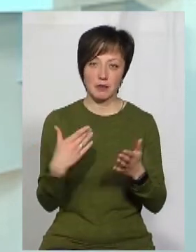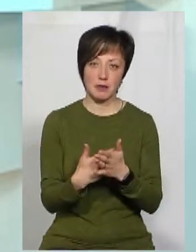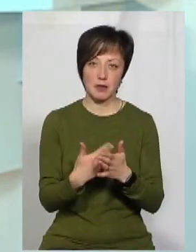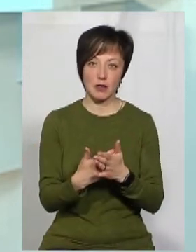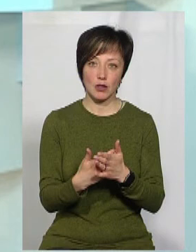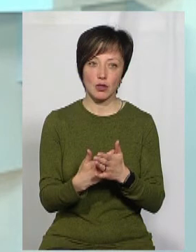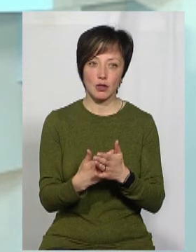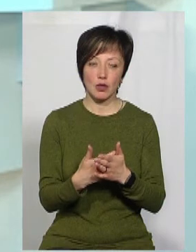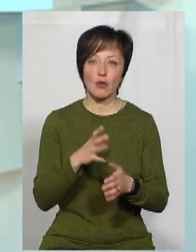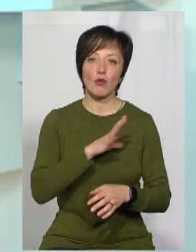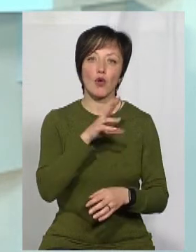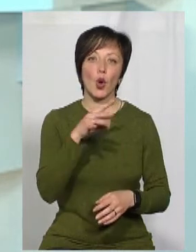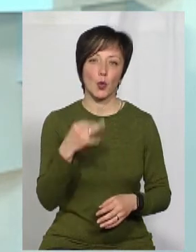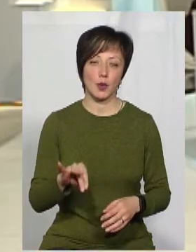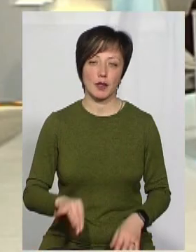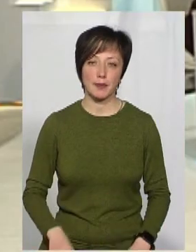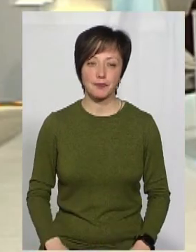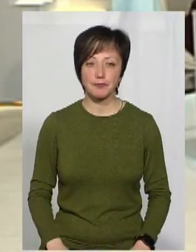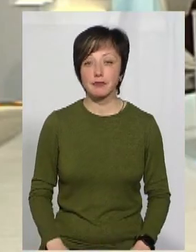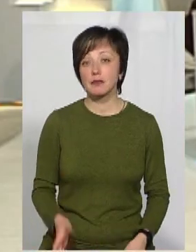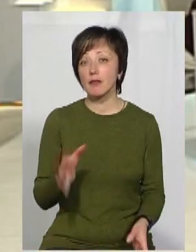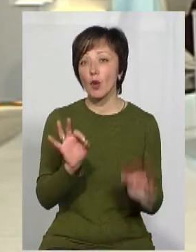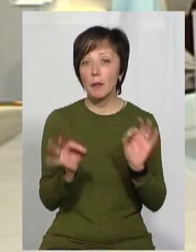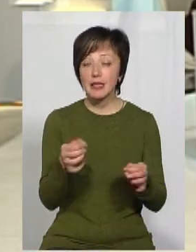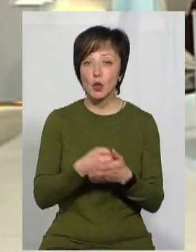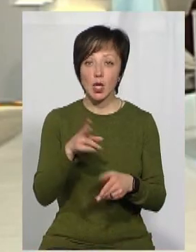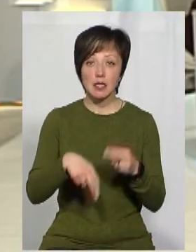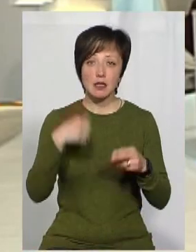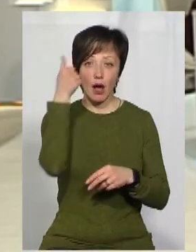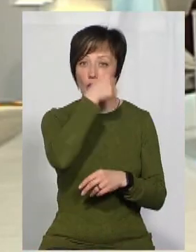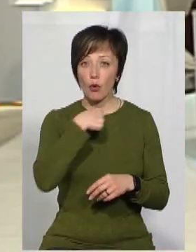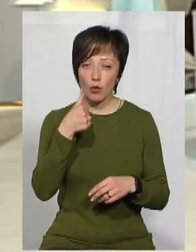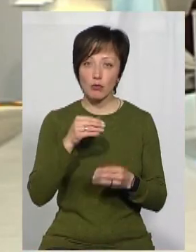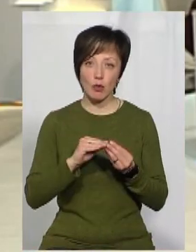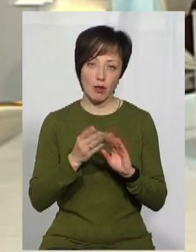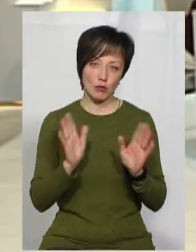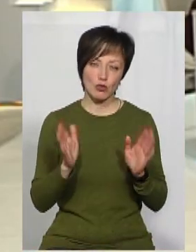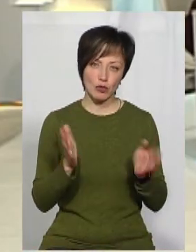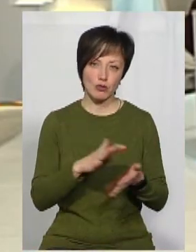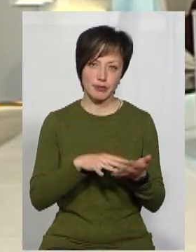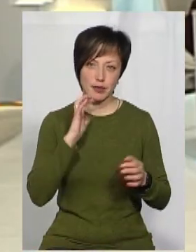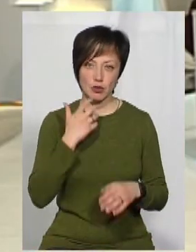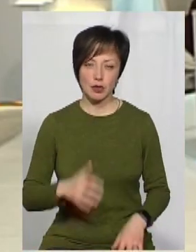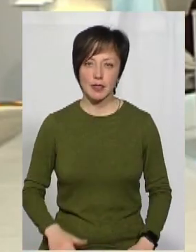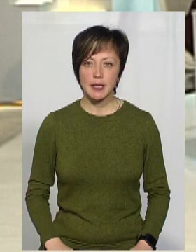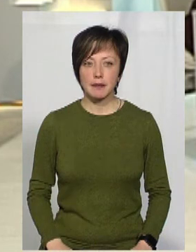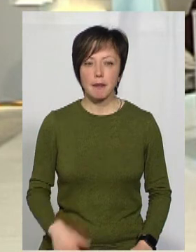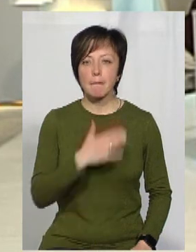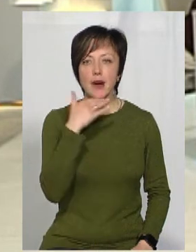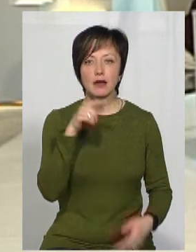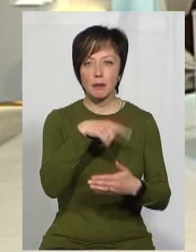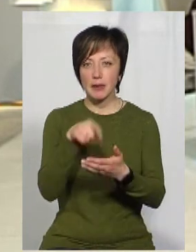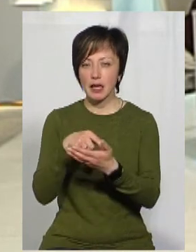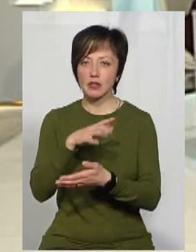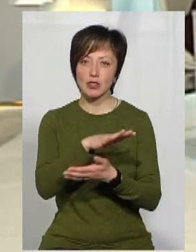скажімо, до того стану, який був в лютому, в березні. Об'єктивно, до кінця року проблеми будуть і будуть серйозні. І багато питань